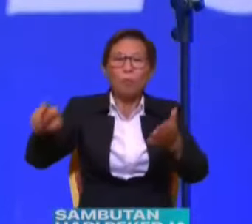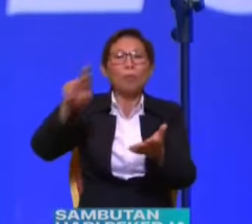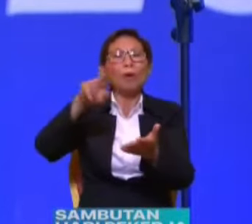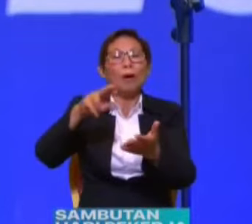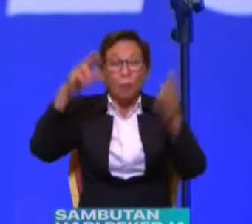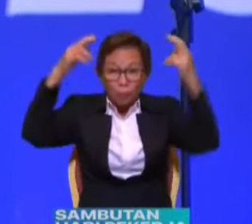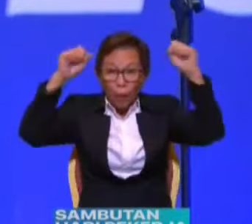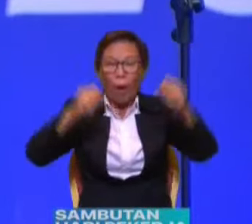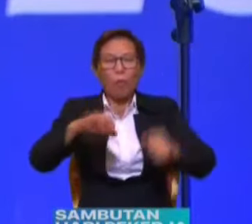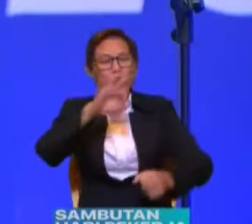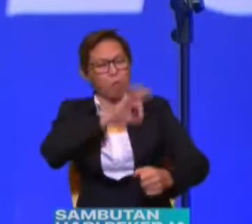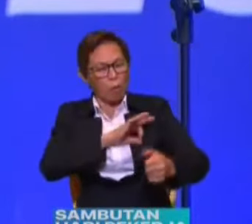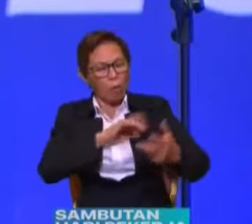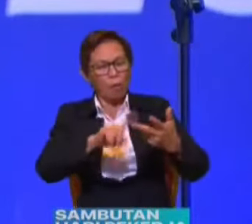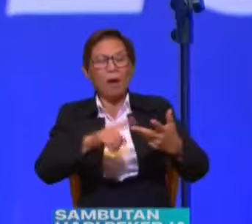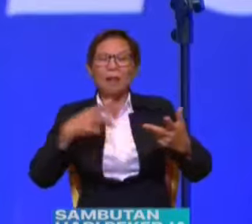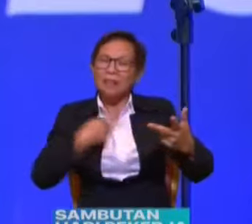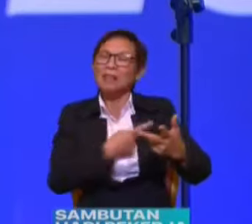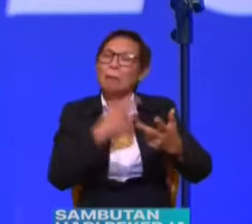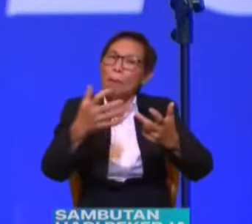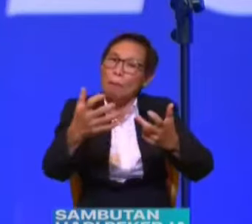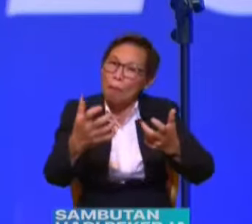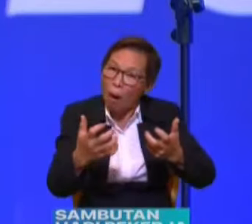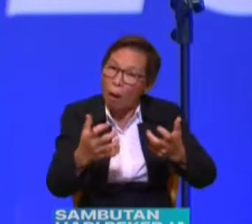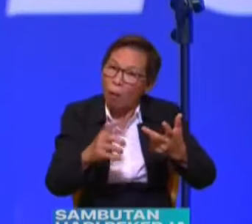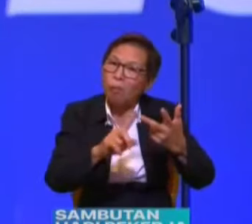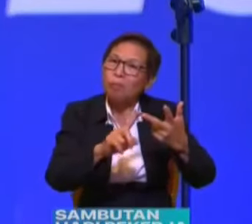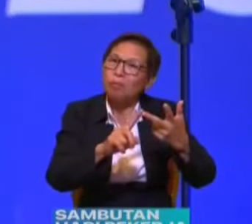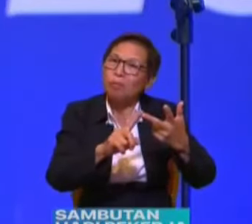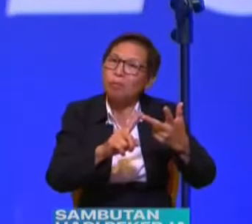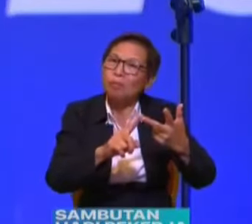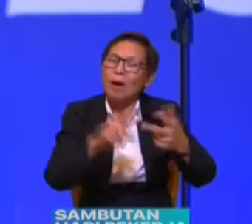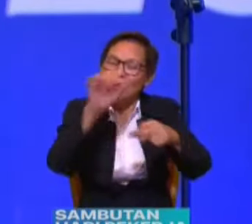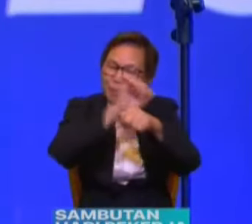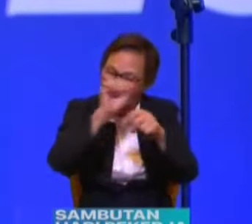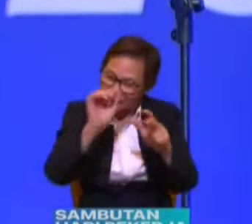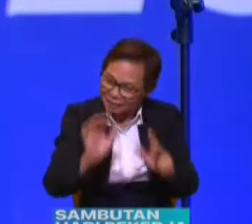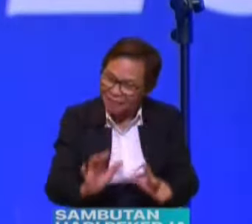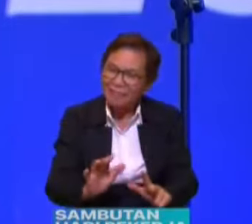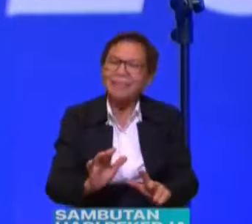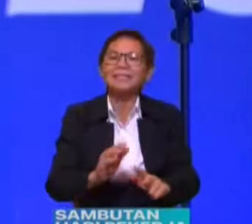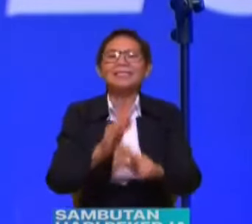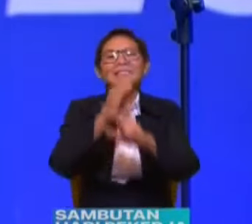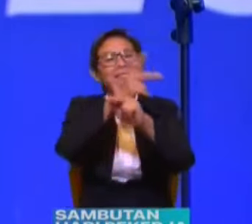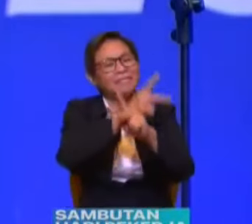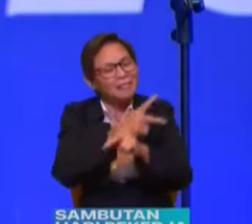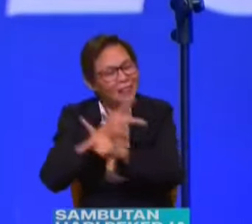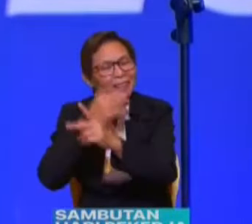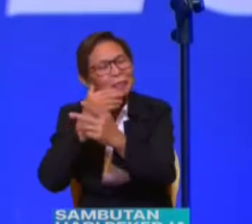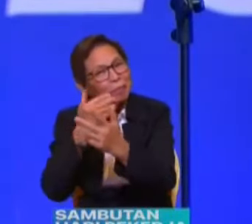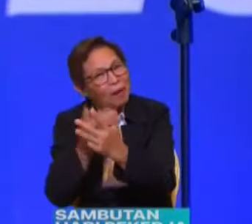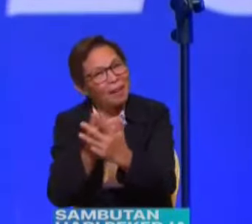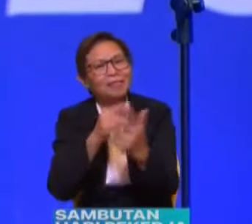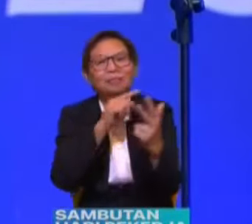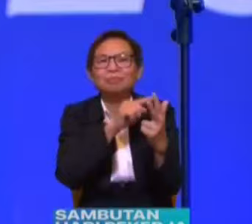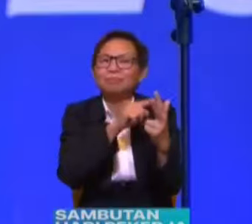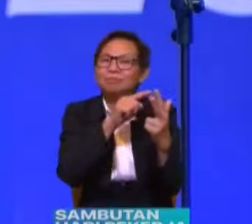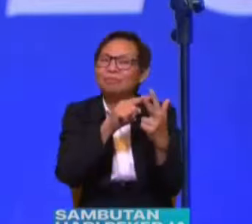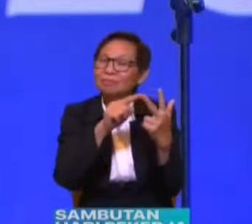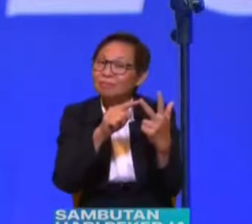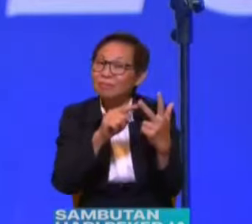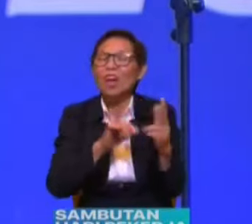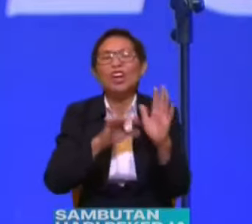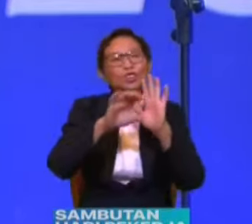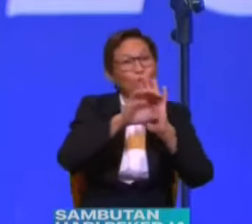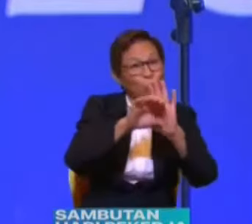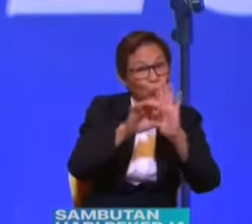keuntungan, tetapi kita juga mahu nasib pekerja dibela dengan baik. Saya beri